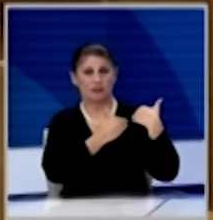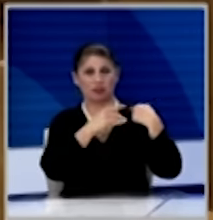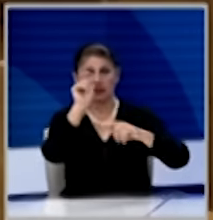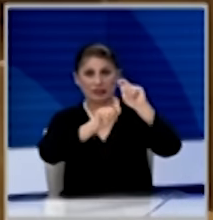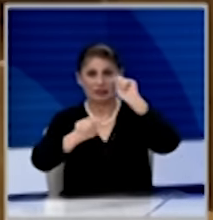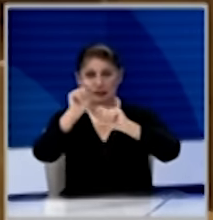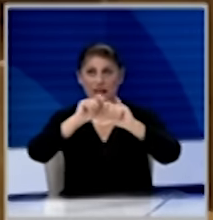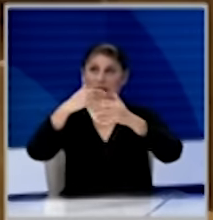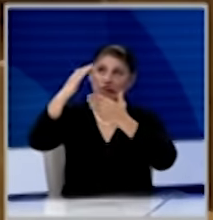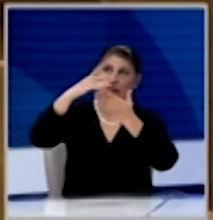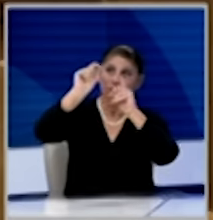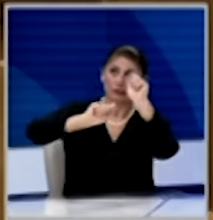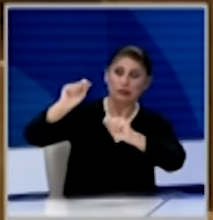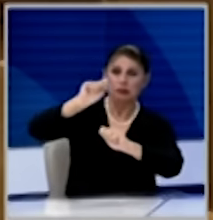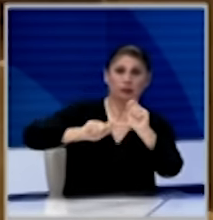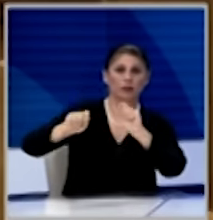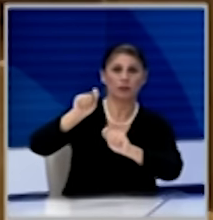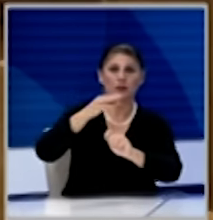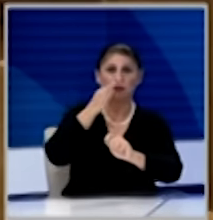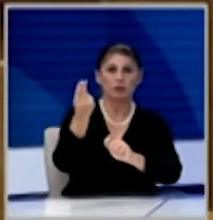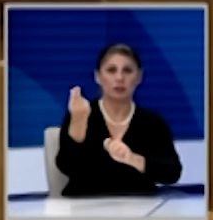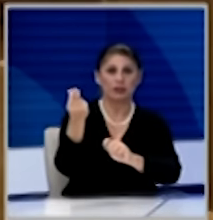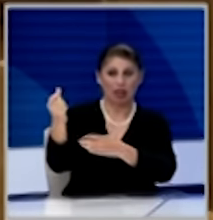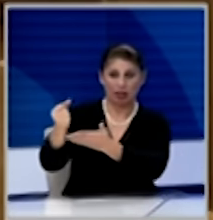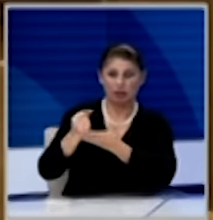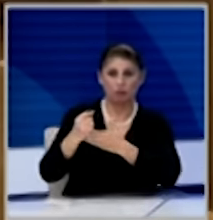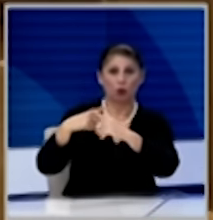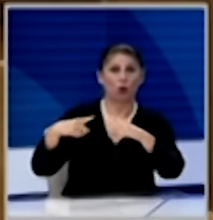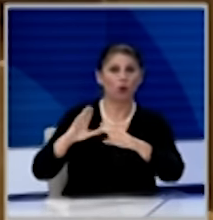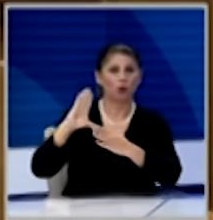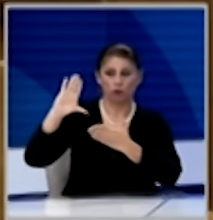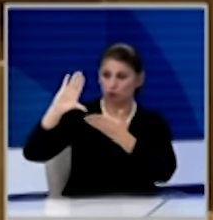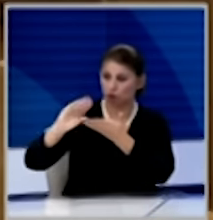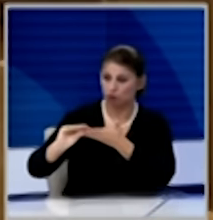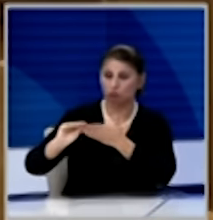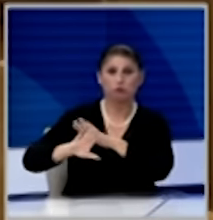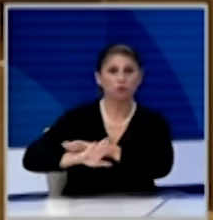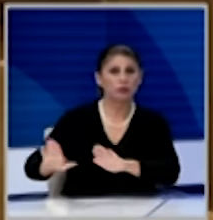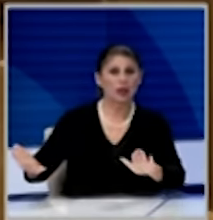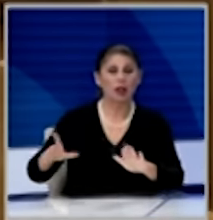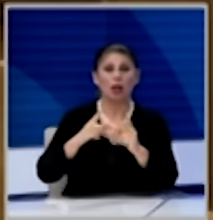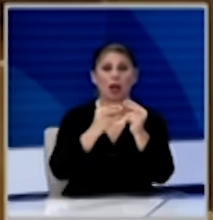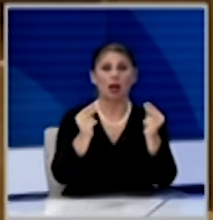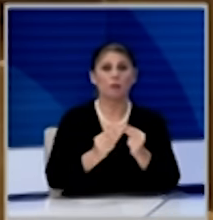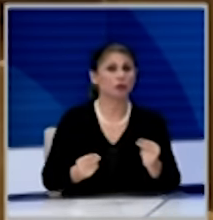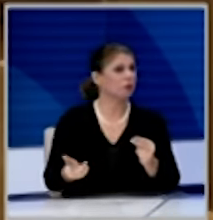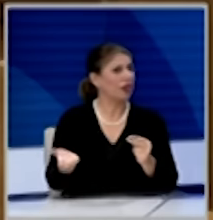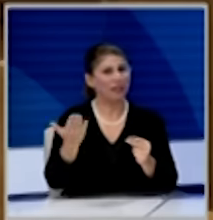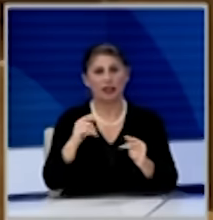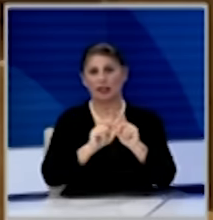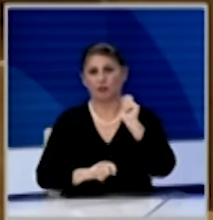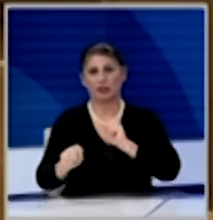επισκευή του δήλωσε ότι τα χρήματα του χορηγού τέλειωσαν με αποτέλεσμα να μην έχει